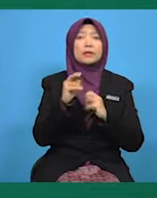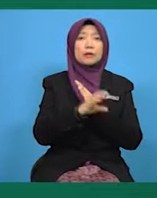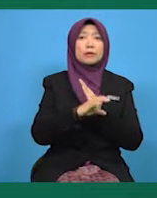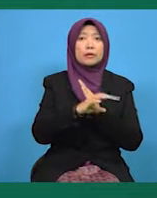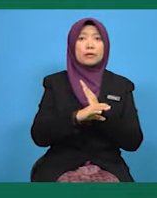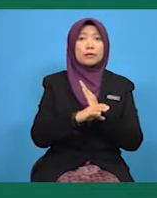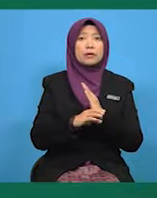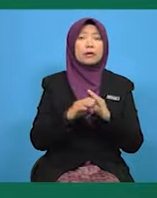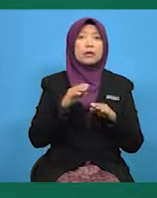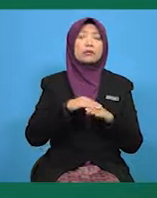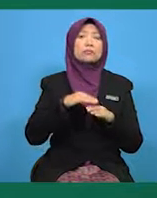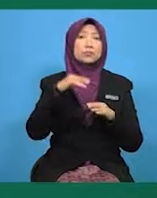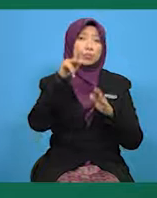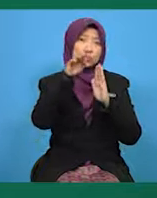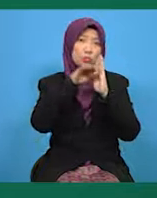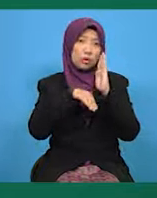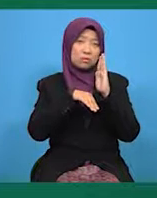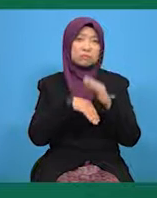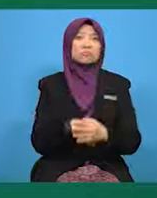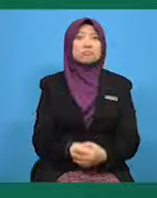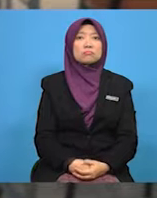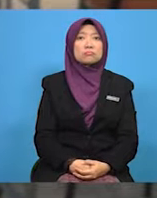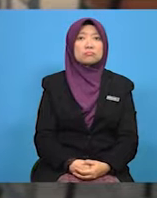negara benar akan berkurang.